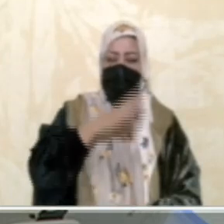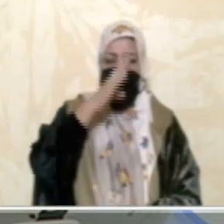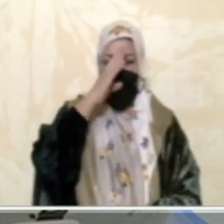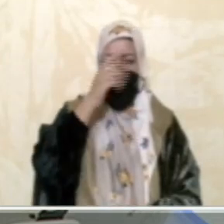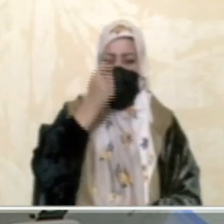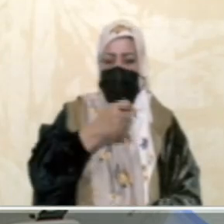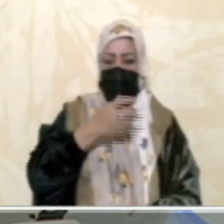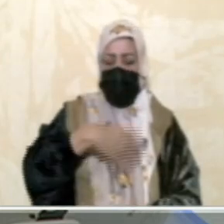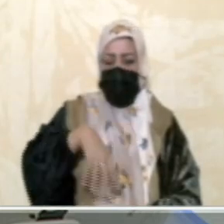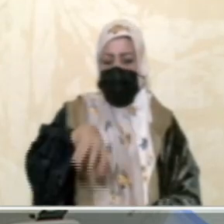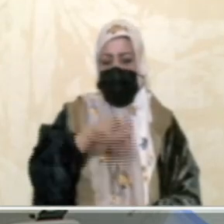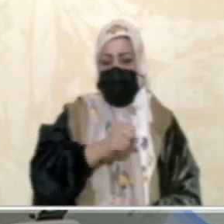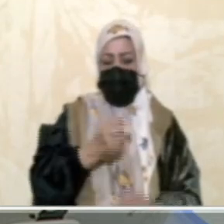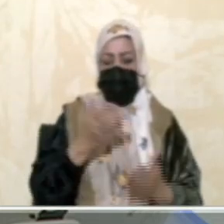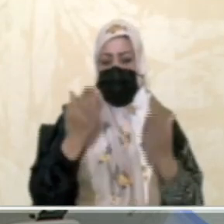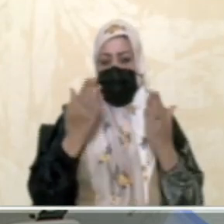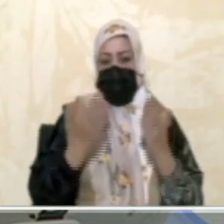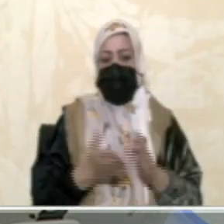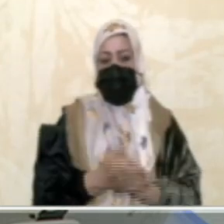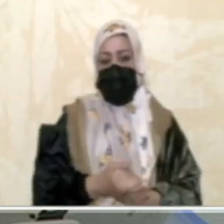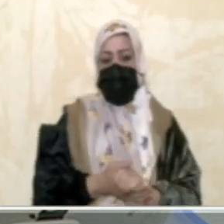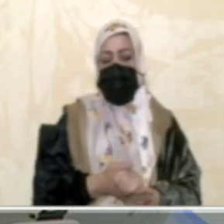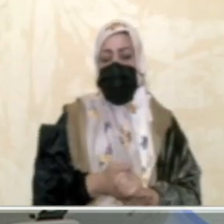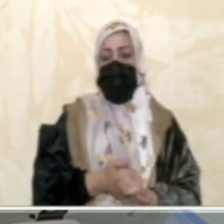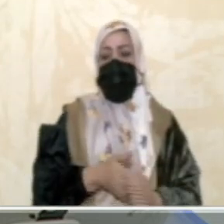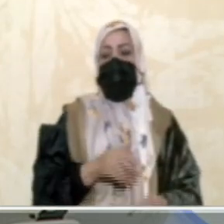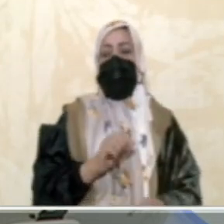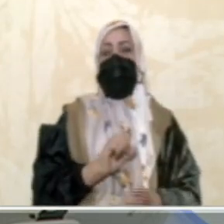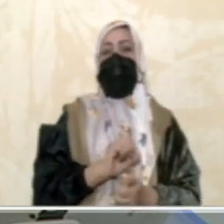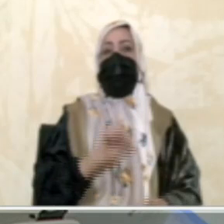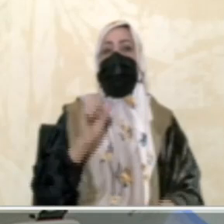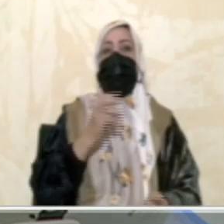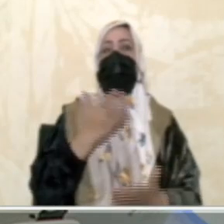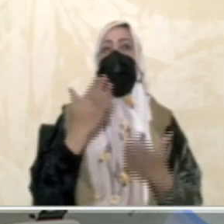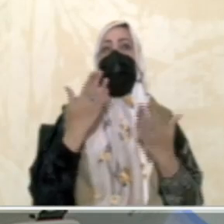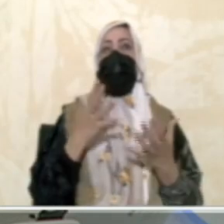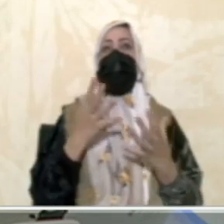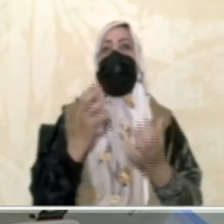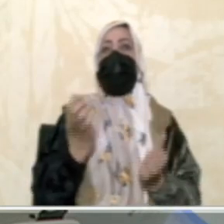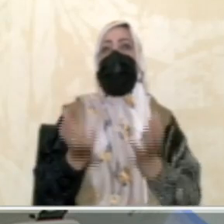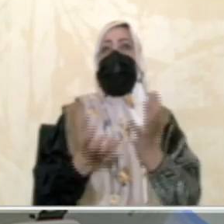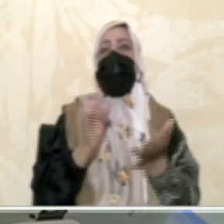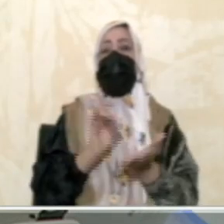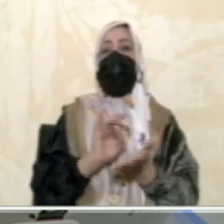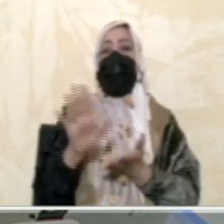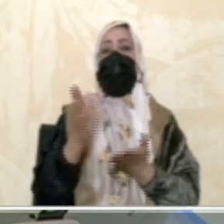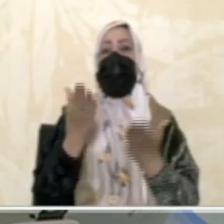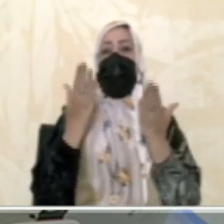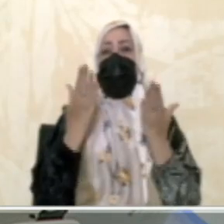يعطيك رقابنا من النار في هذا الشهر المبارك اللهم امين اللهم امين جميعا ان شاء الله نعم